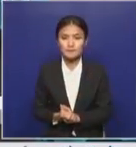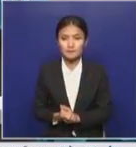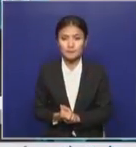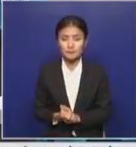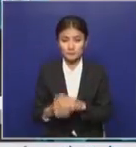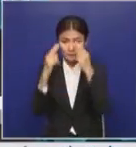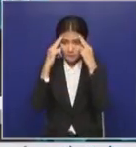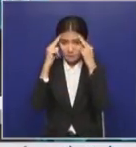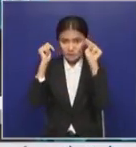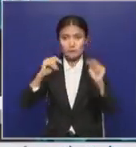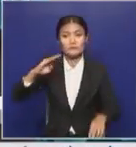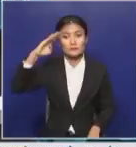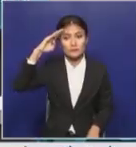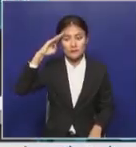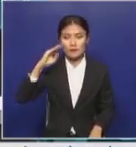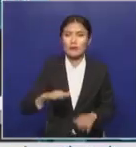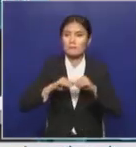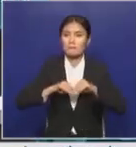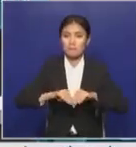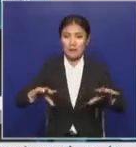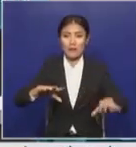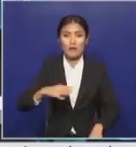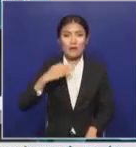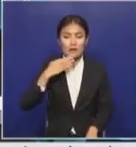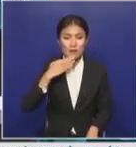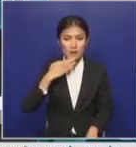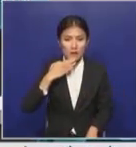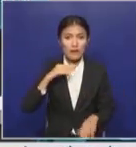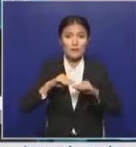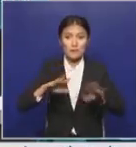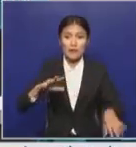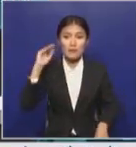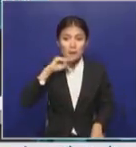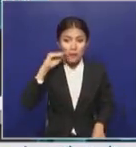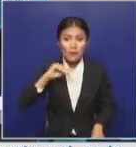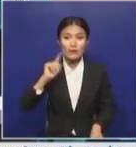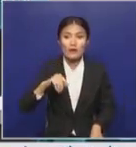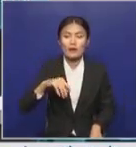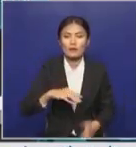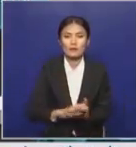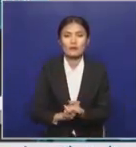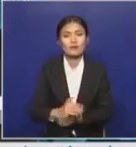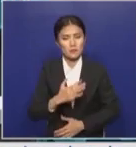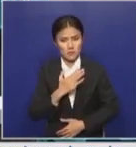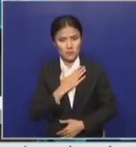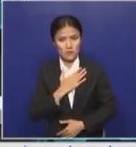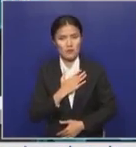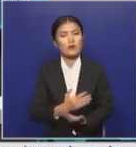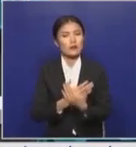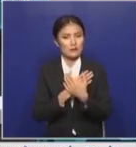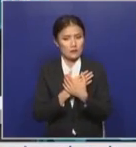ประกาศไว้อยู่ตลอดว่าท่านจะอยู่อย่างจงรัตน์โอ๊ยตายอย่าง